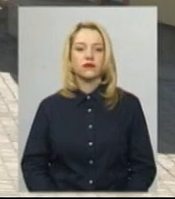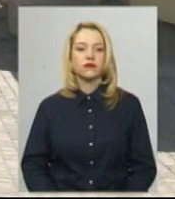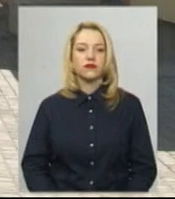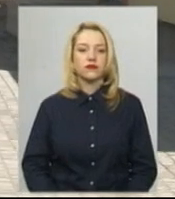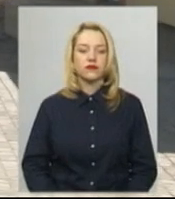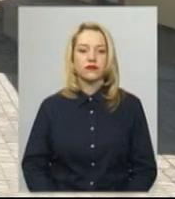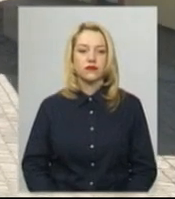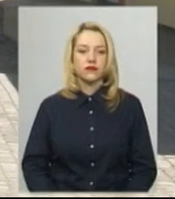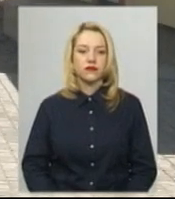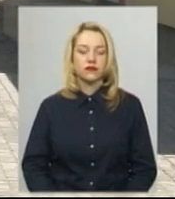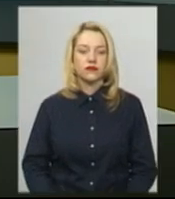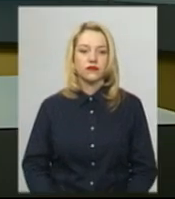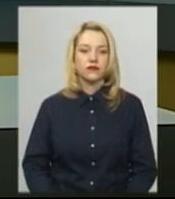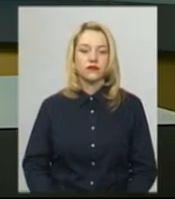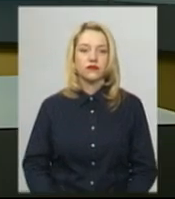Суспільному, Хмельниччина.